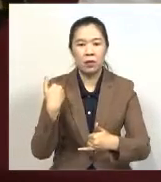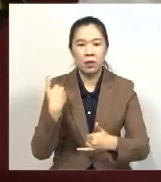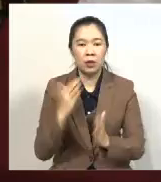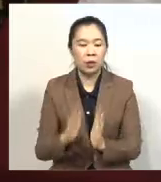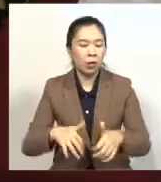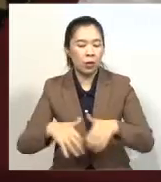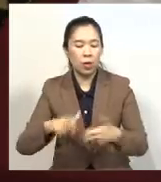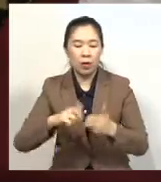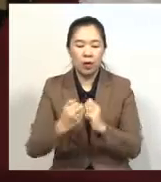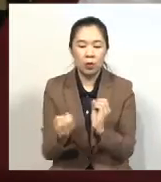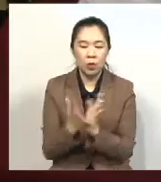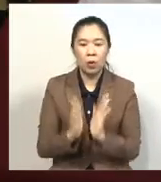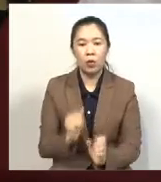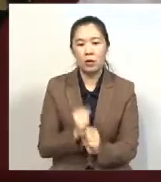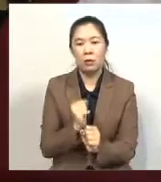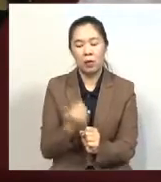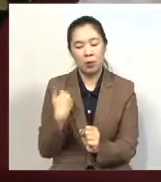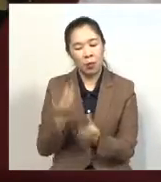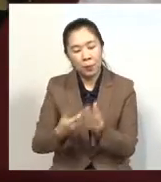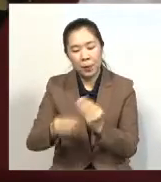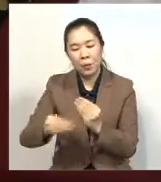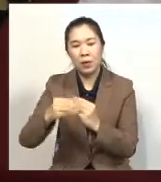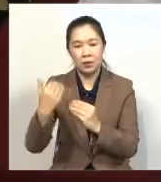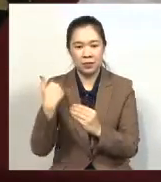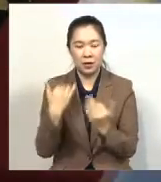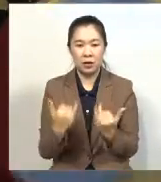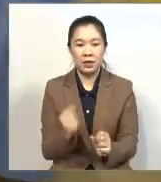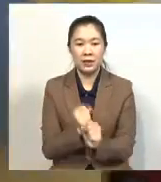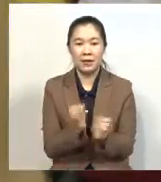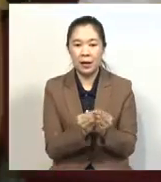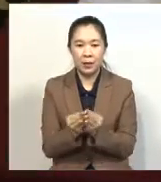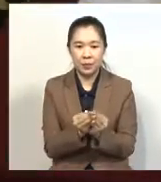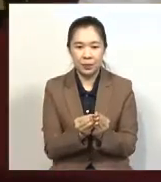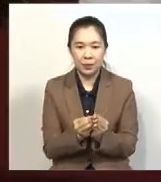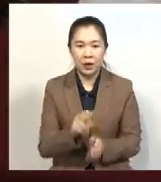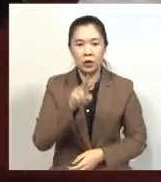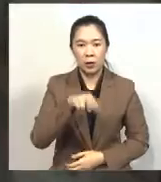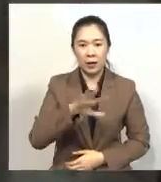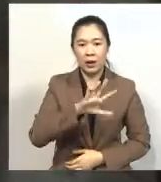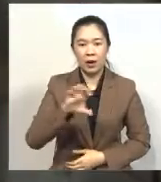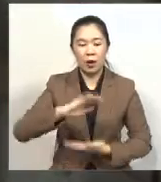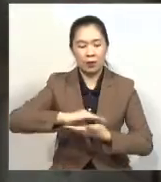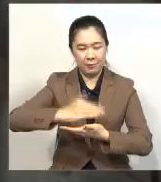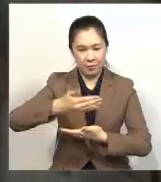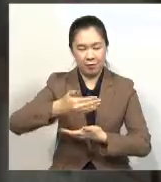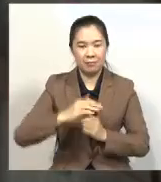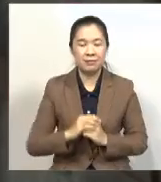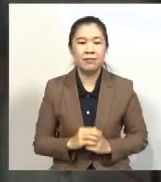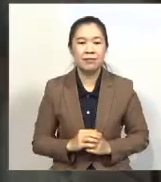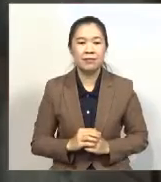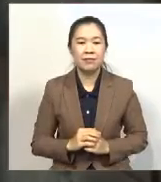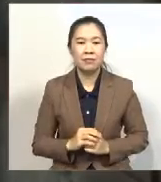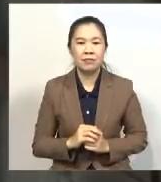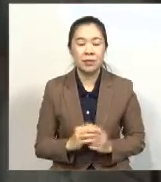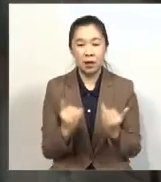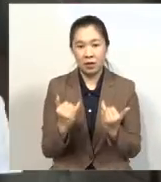ร้อนหรือผู้บัตรงานเนี่ยเพิ่มจำนวนสูงขึ้นนะก็ตอนนี้ก็ผลิตอยู่ที่มื้อละ 2,500 กล่อง คุณผู้ชมคะจะเห็